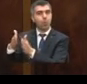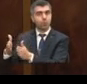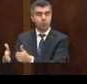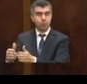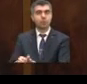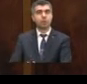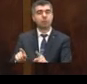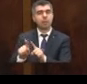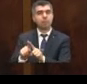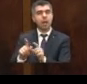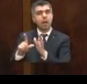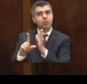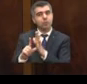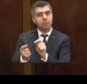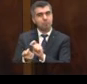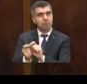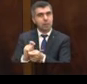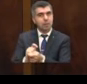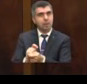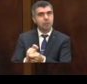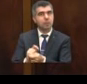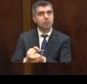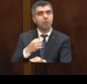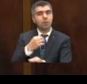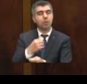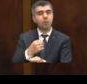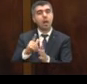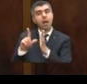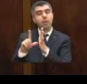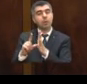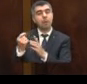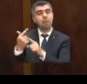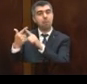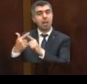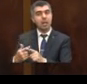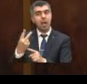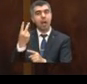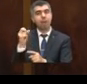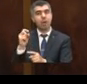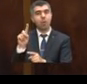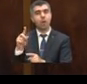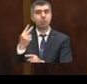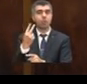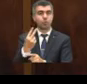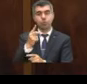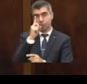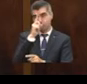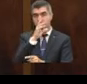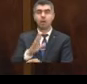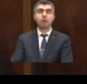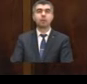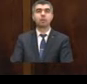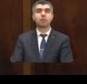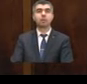هذا قانون تعديلي ربما غادي نشوفه في القانون المالية 2021، ولكن الأساس وهو أن